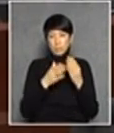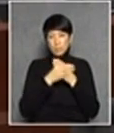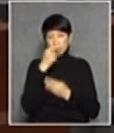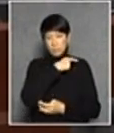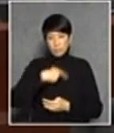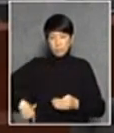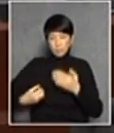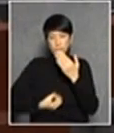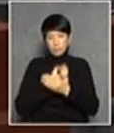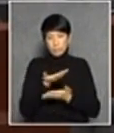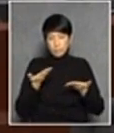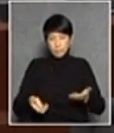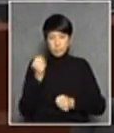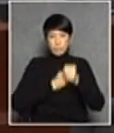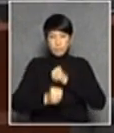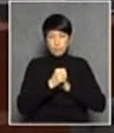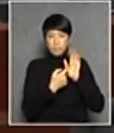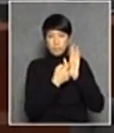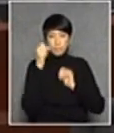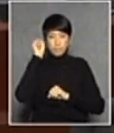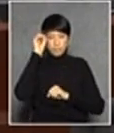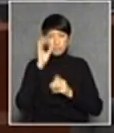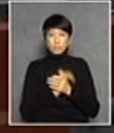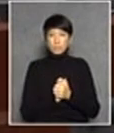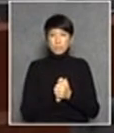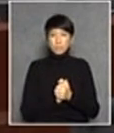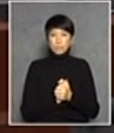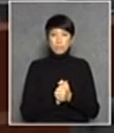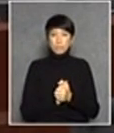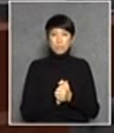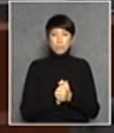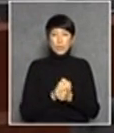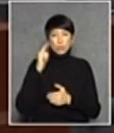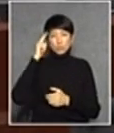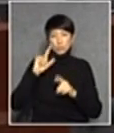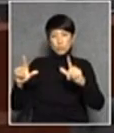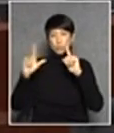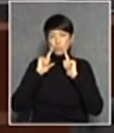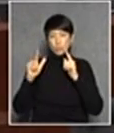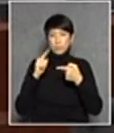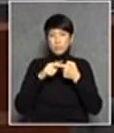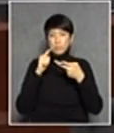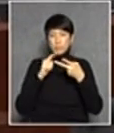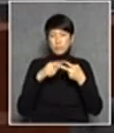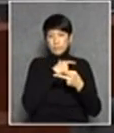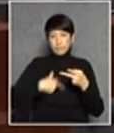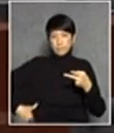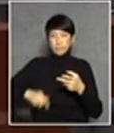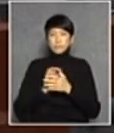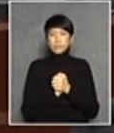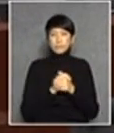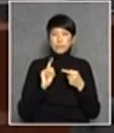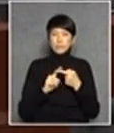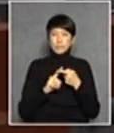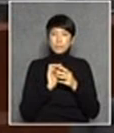提出了這個動議。在這裡我就想回應兩位議員的說話。第一